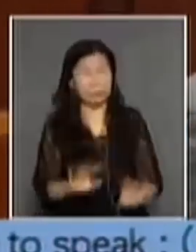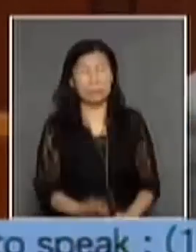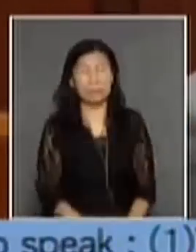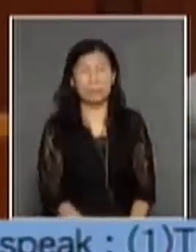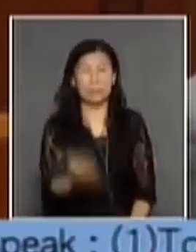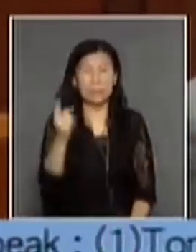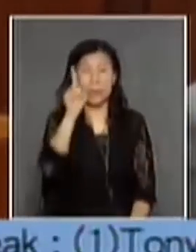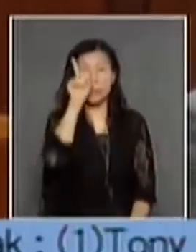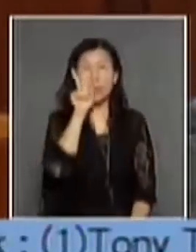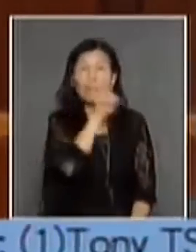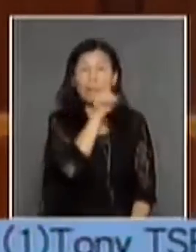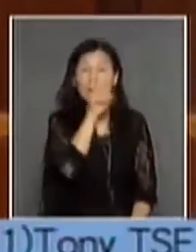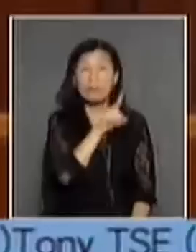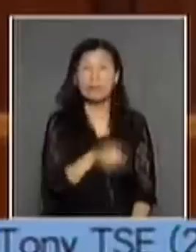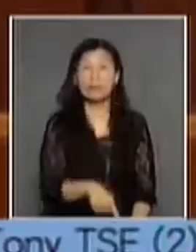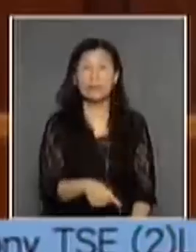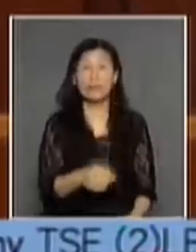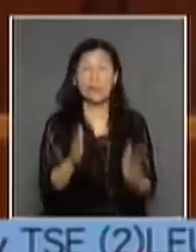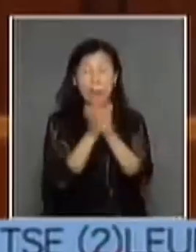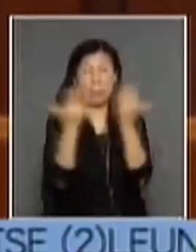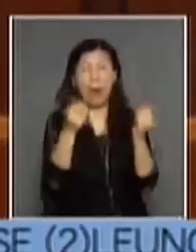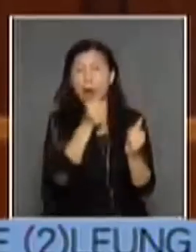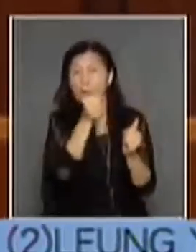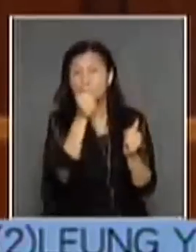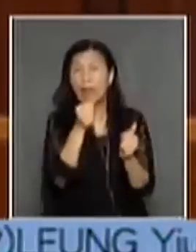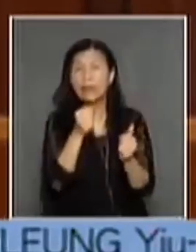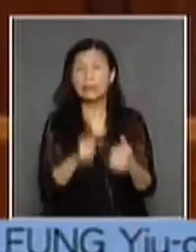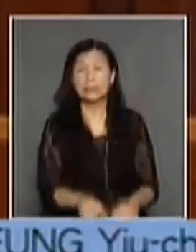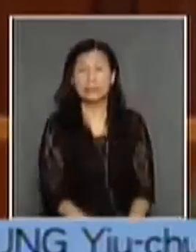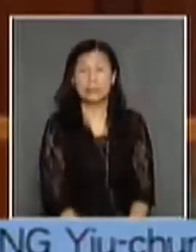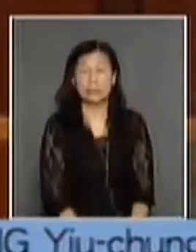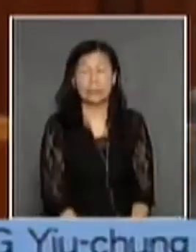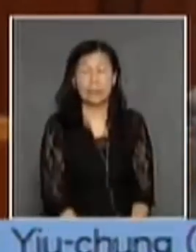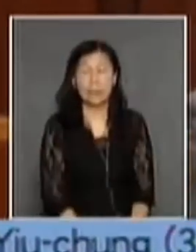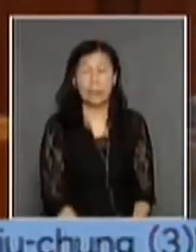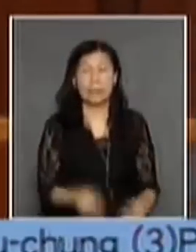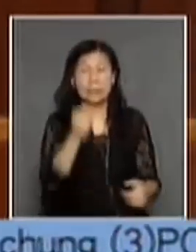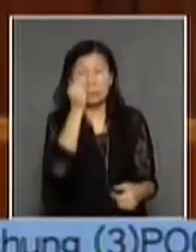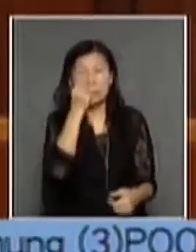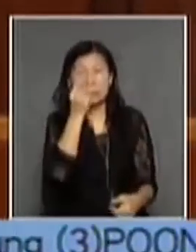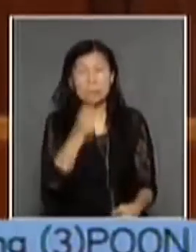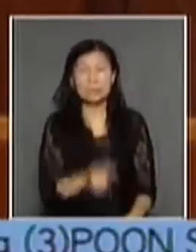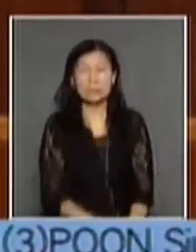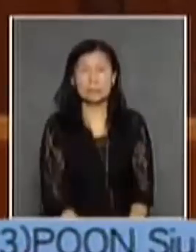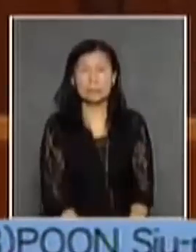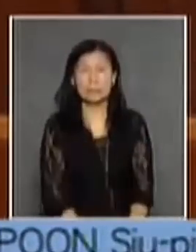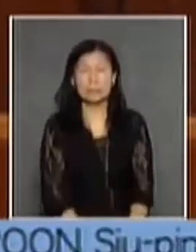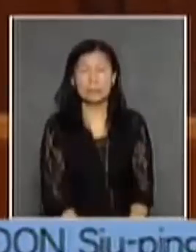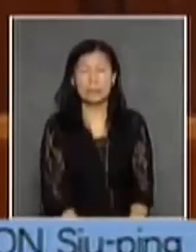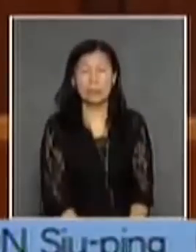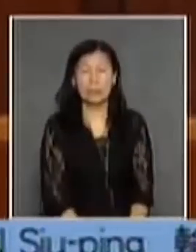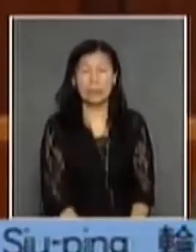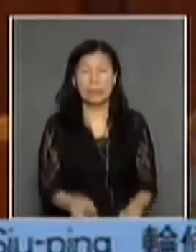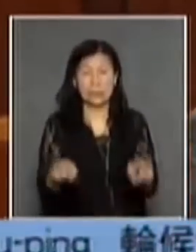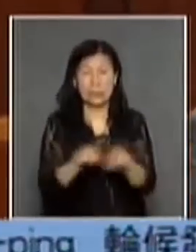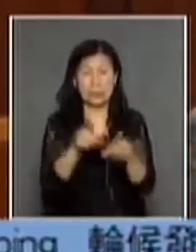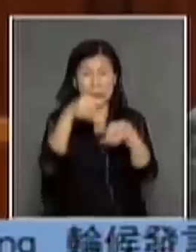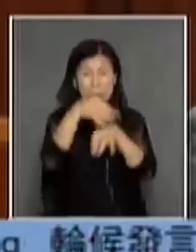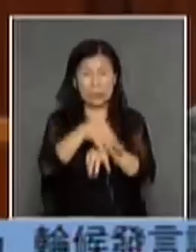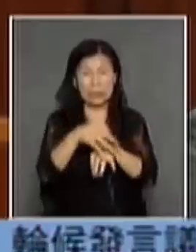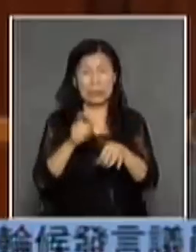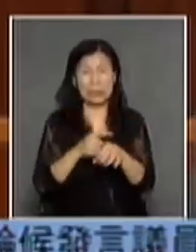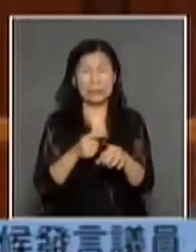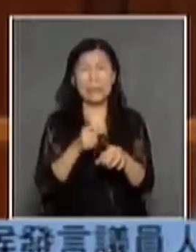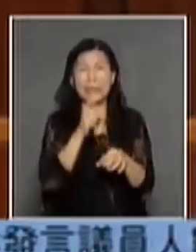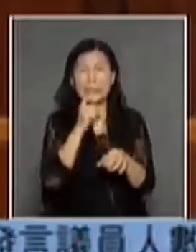上个礼拜有传媒再报道这件事的时候呢，就竟然呢就说这张协议呢是一个回佣